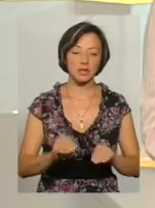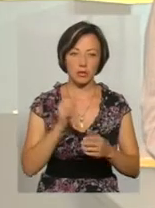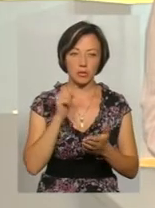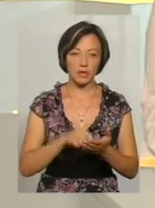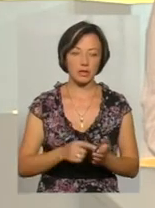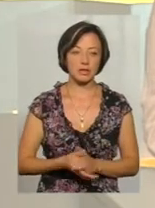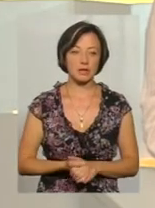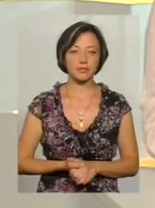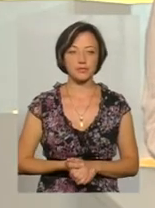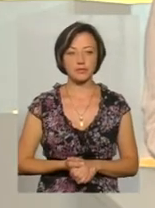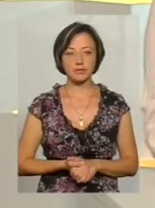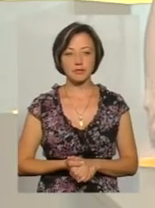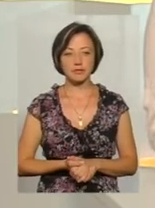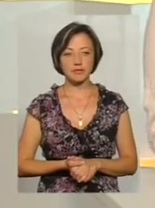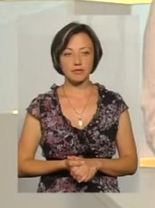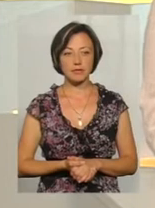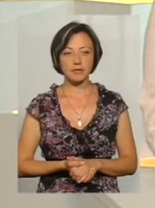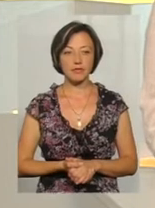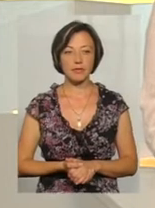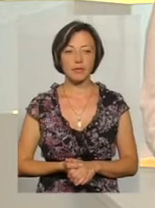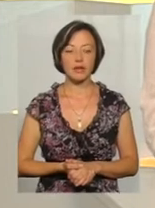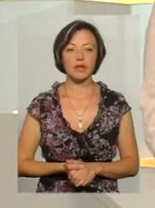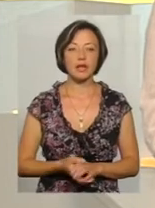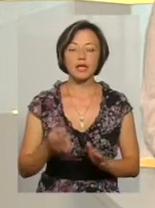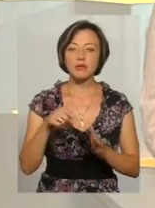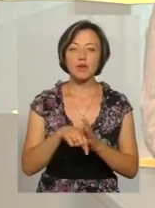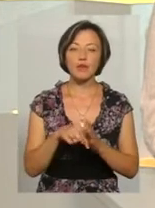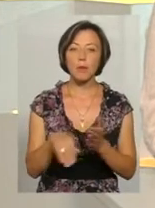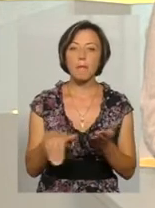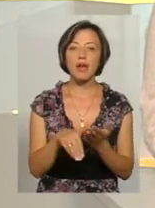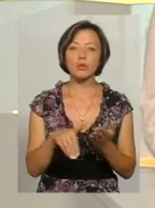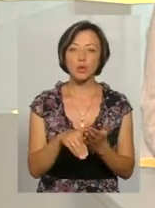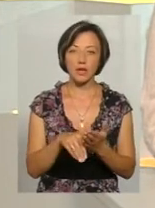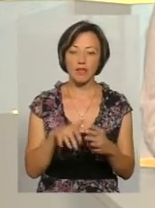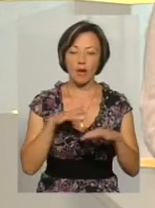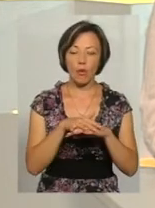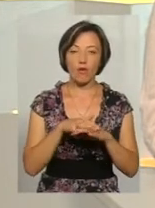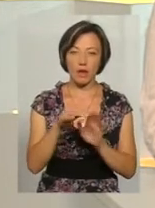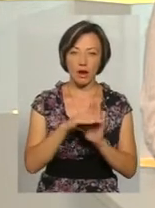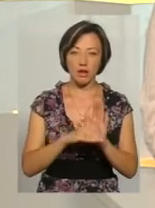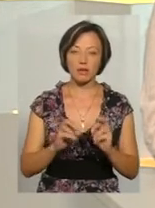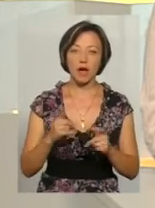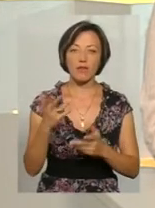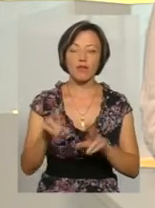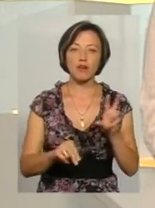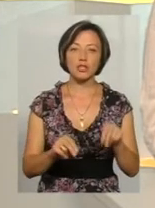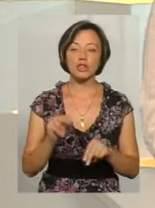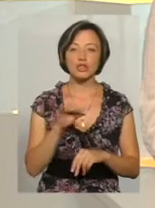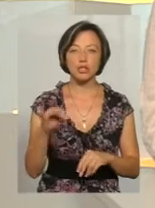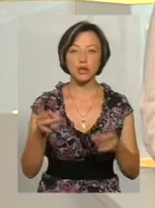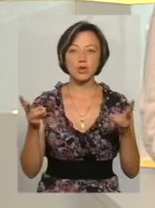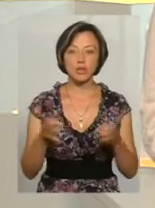режисерам. Ось і з приводу методології, як ви вважаєте, чи